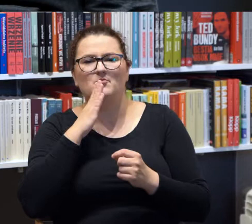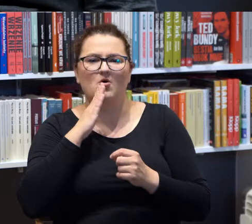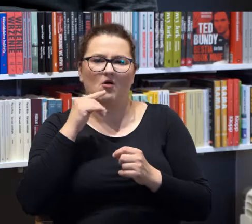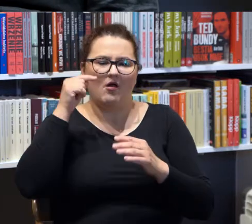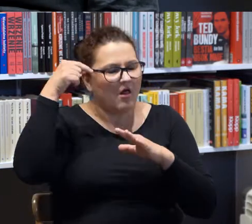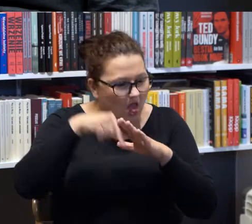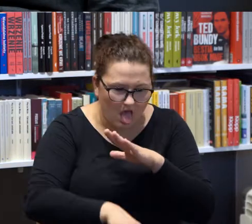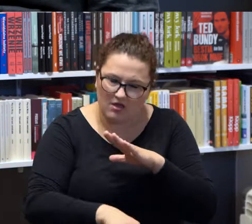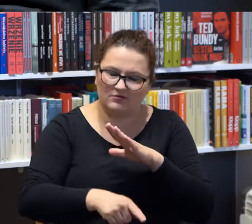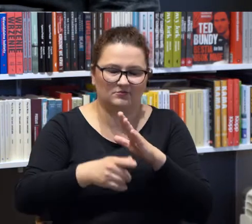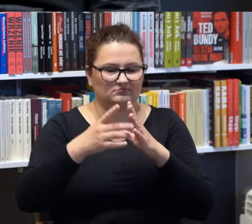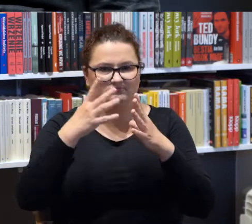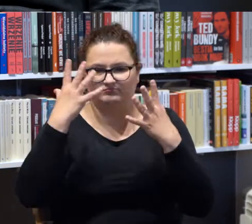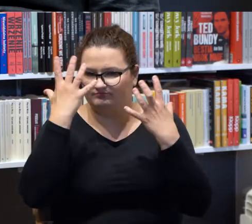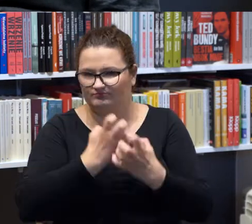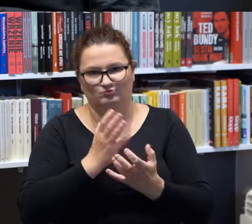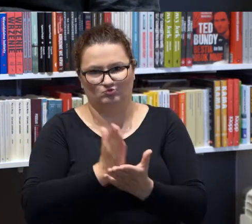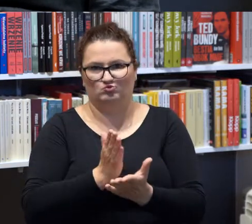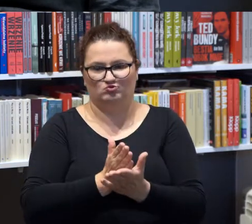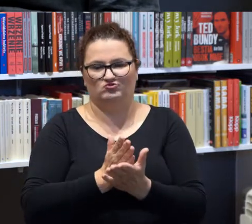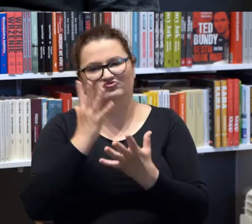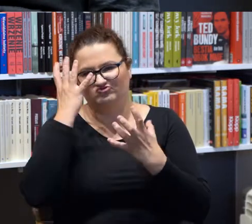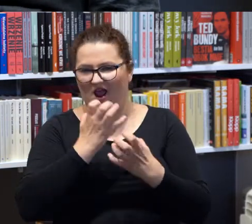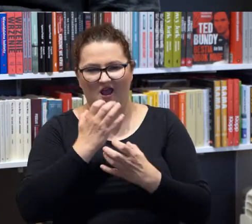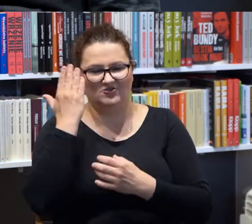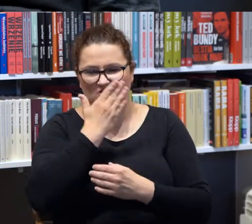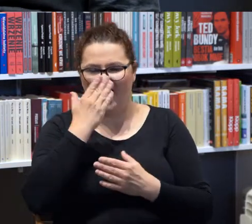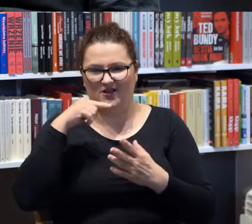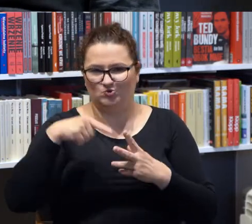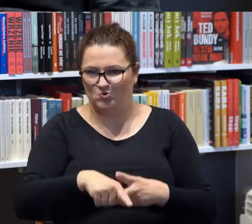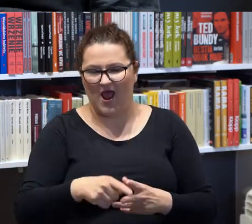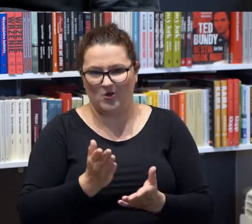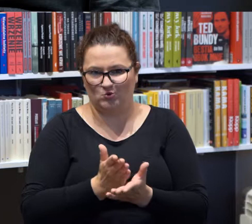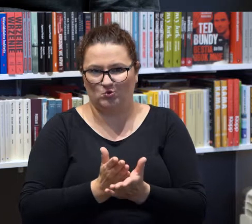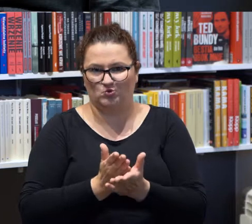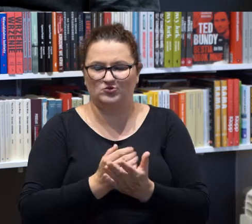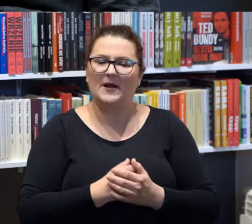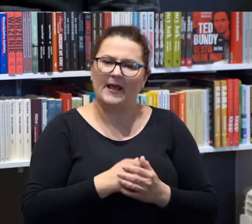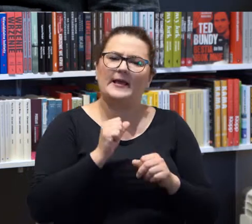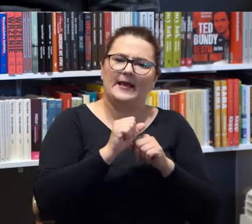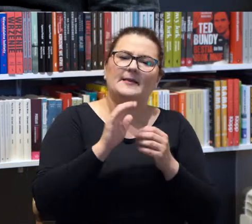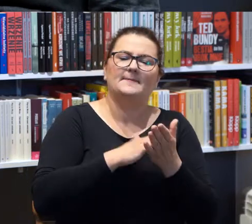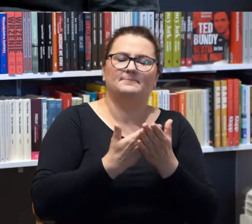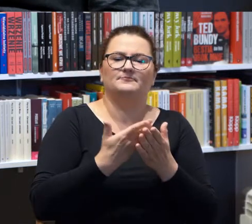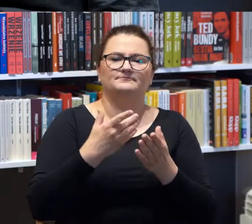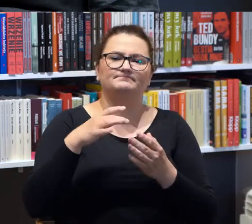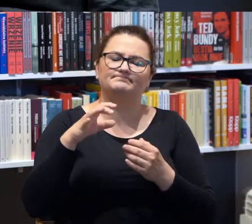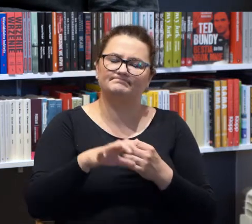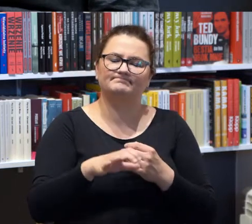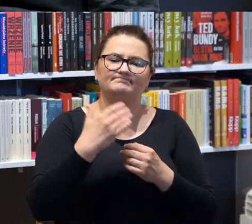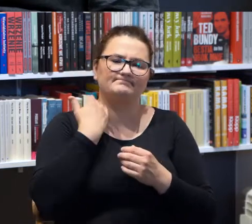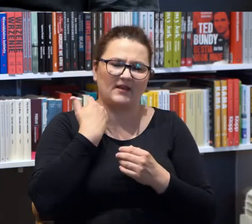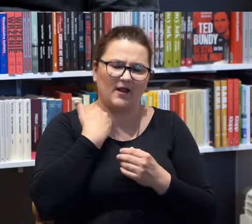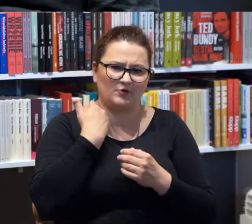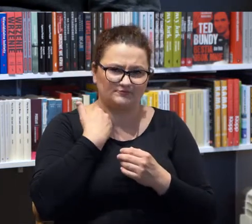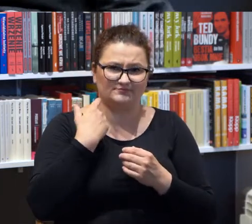W której on, oczywiście, jest też coś takiego, jak palimpsest alkoholowej, to polega właśnie na